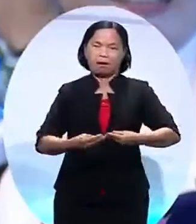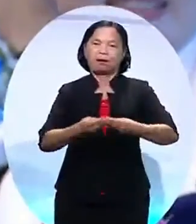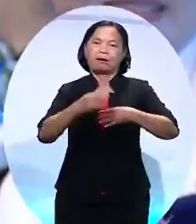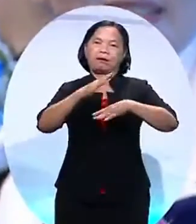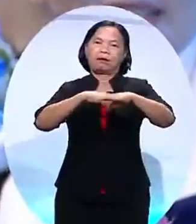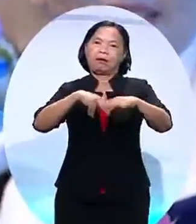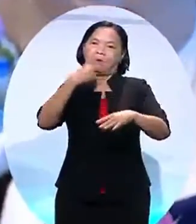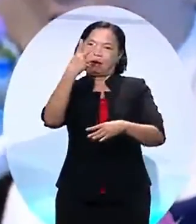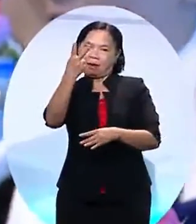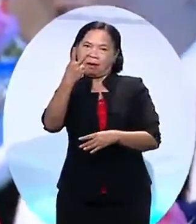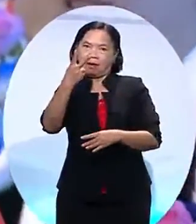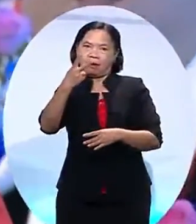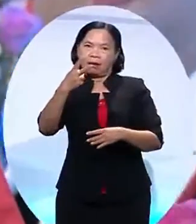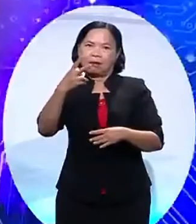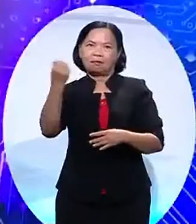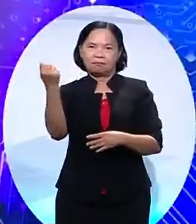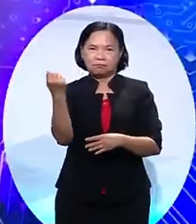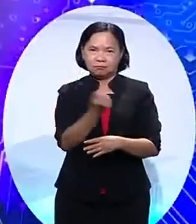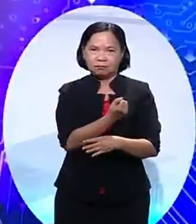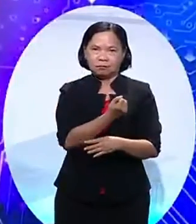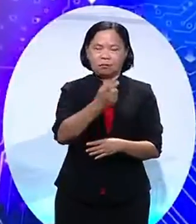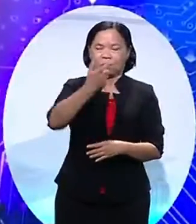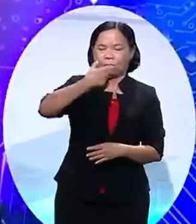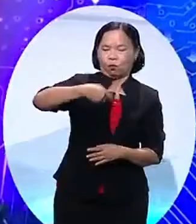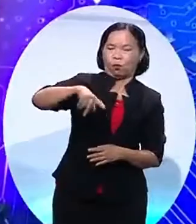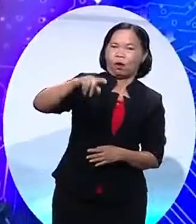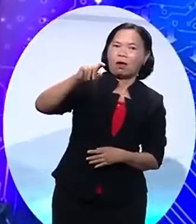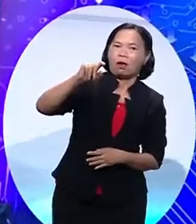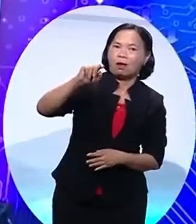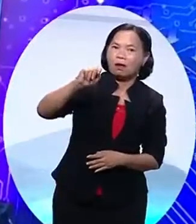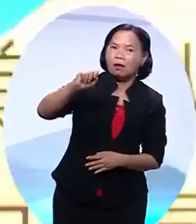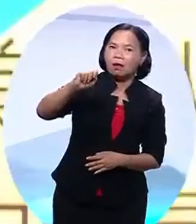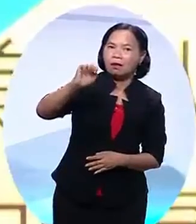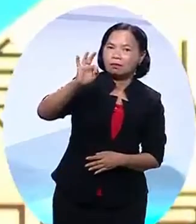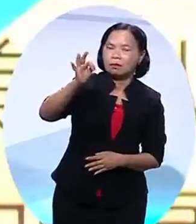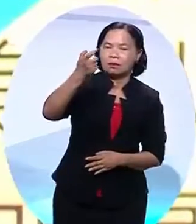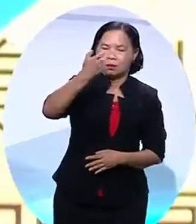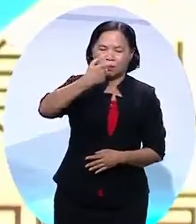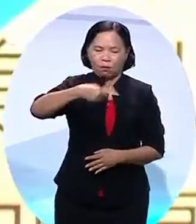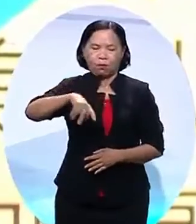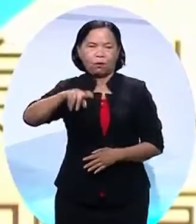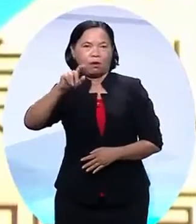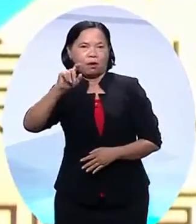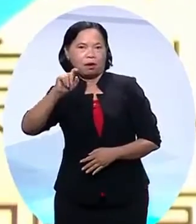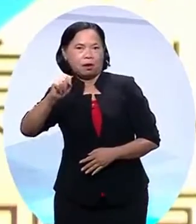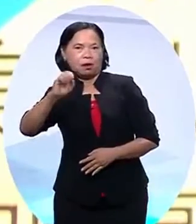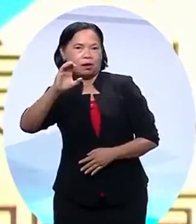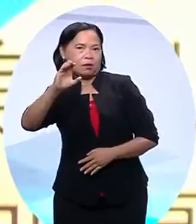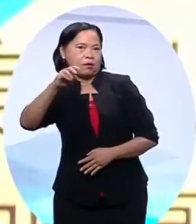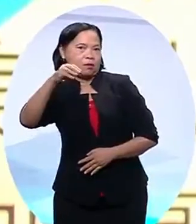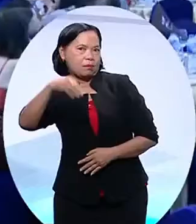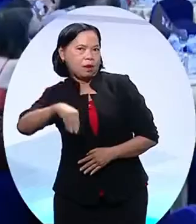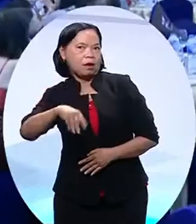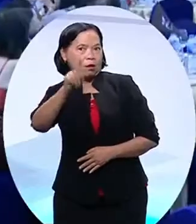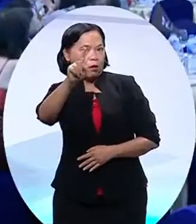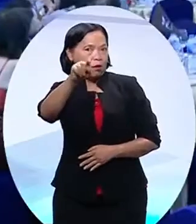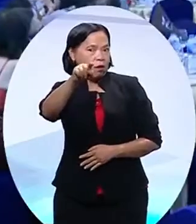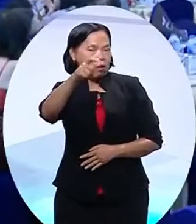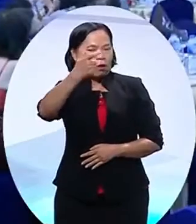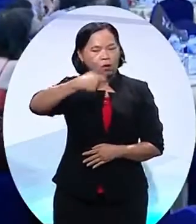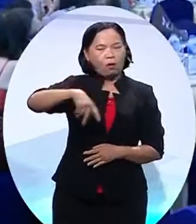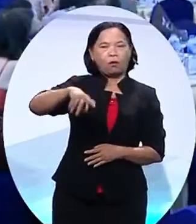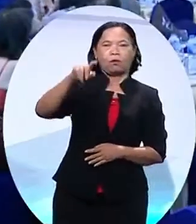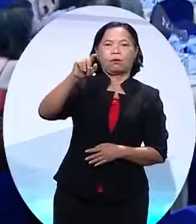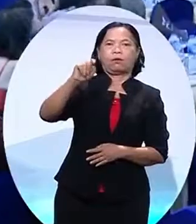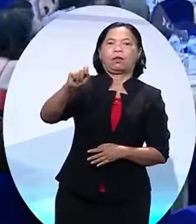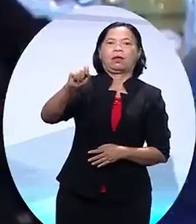dựng trên hai mô hình tạo doanh thu chính là QX Data Portfolio và QX Quantum Community. Trong đó, QX